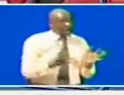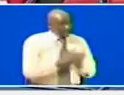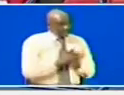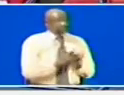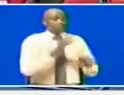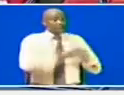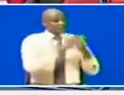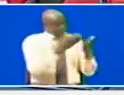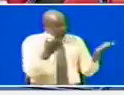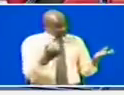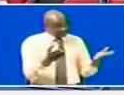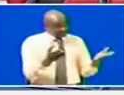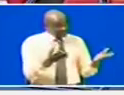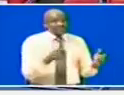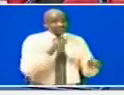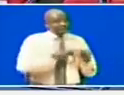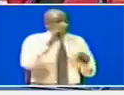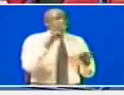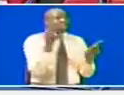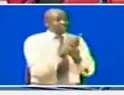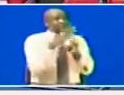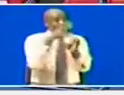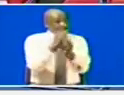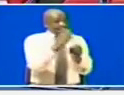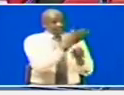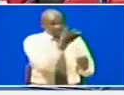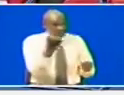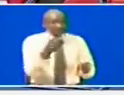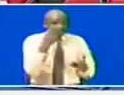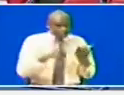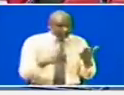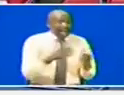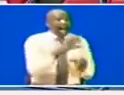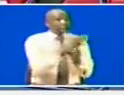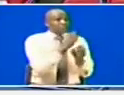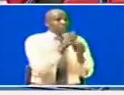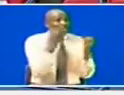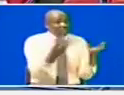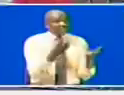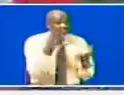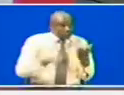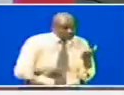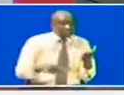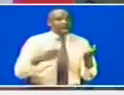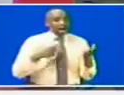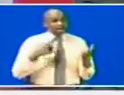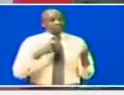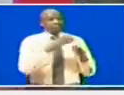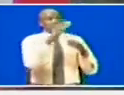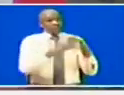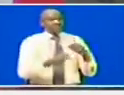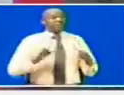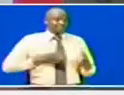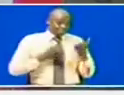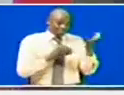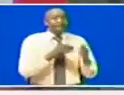mali. Ukiangalia mashirika mbalimbali yamekuja na faida na, mashirika haya akiba na mikopo mengine ya kina mama, ya kina